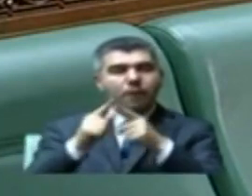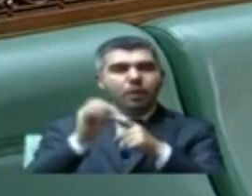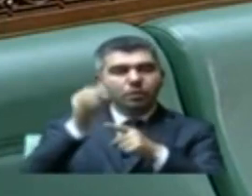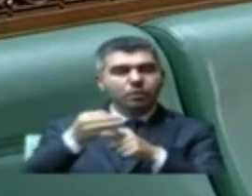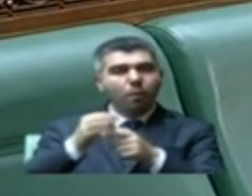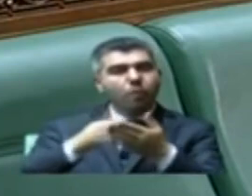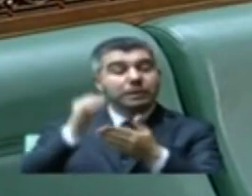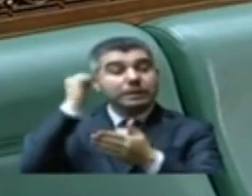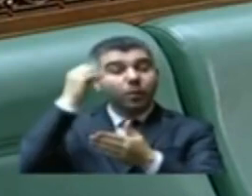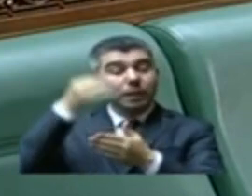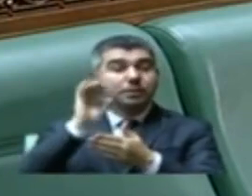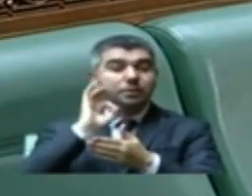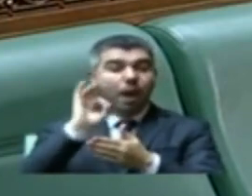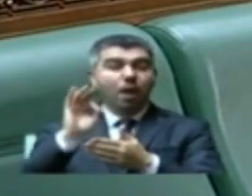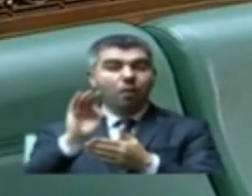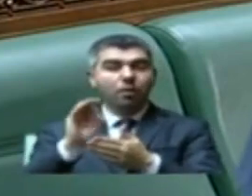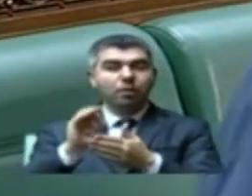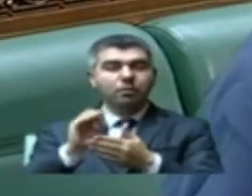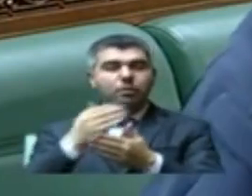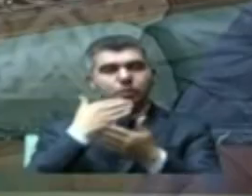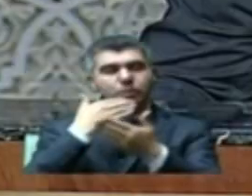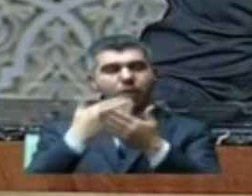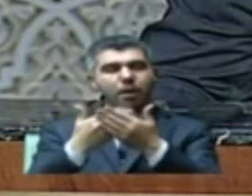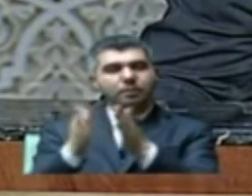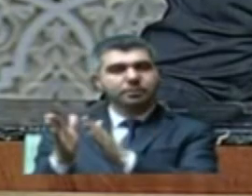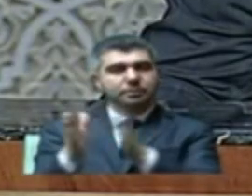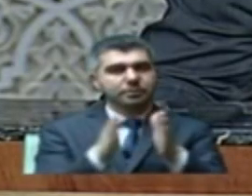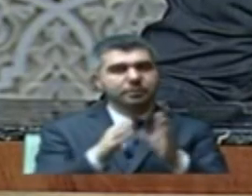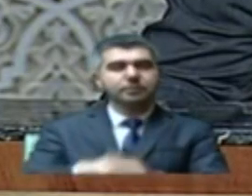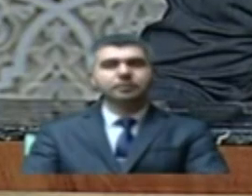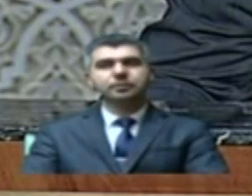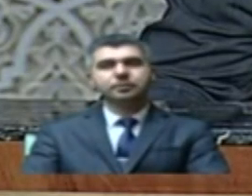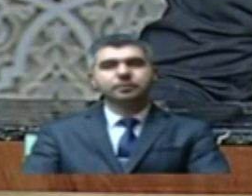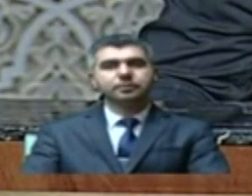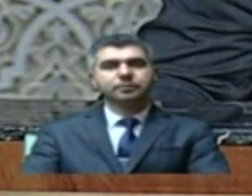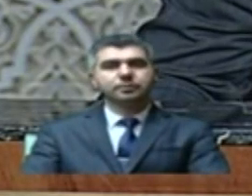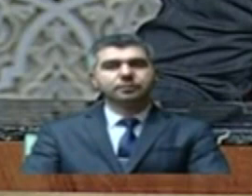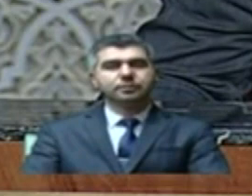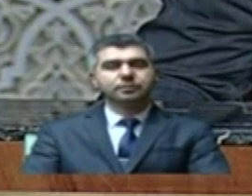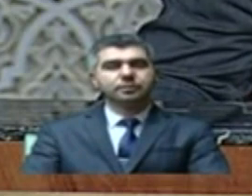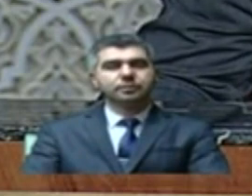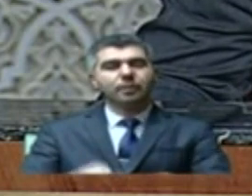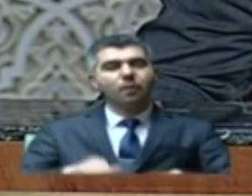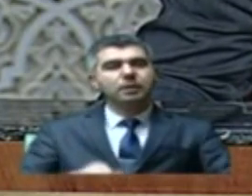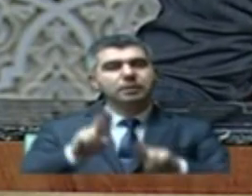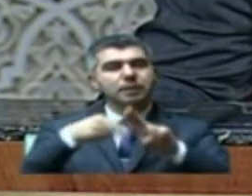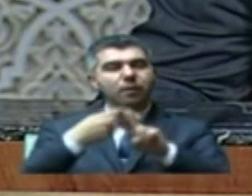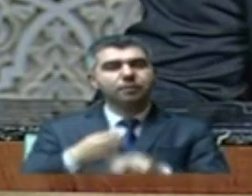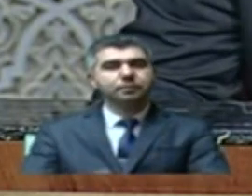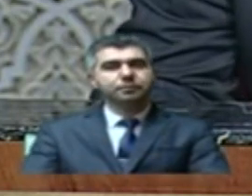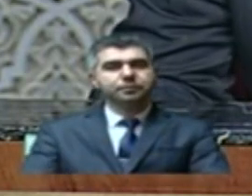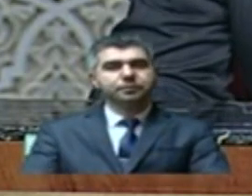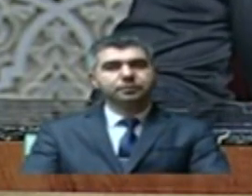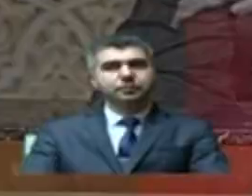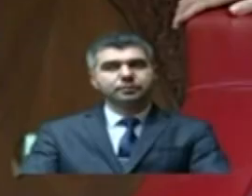من التكوين انتهى الوقت المستمر. انتهى الوقت. شكراً. شكرا. ترغبون في التعقيب؟ تفضلي السيدة الكاتبة الدولة في حدود الوقت